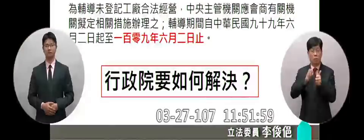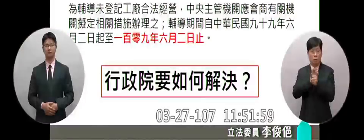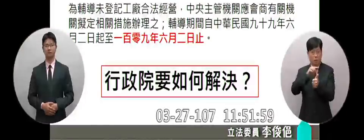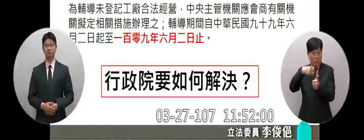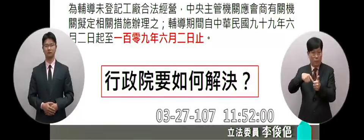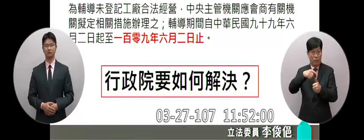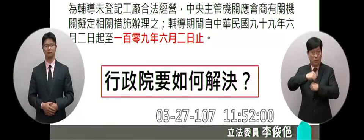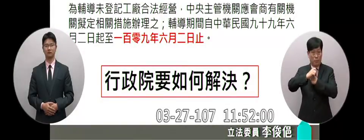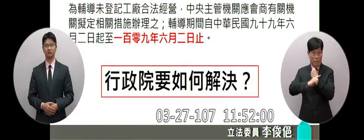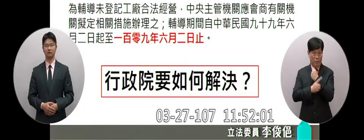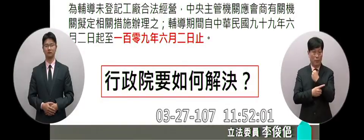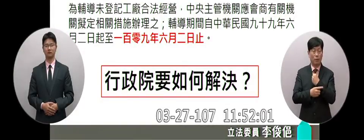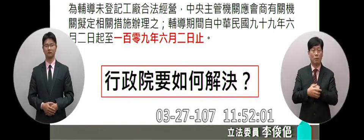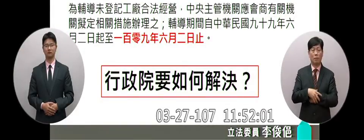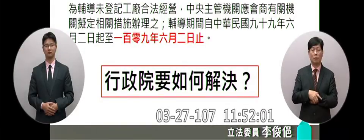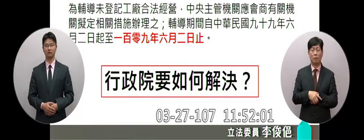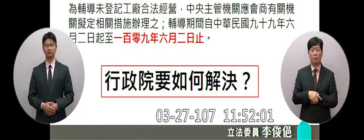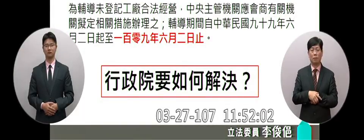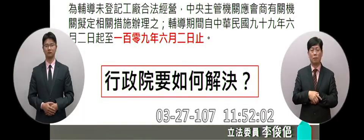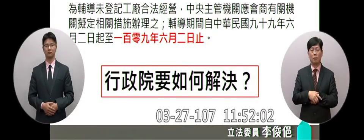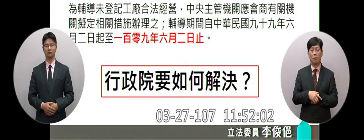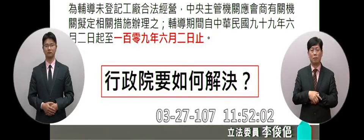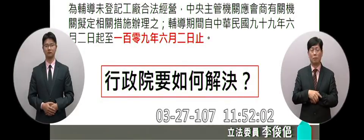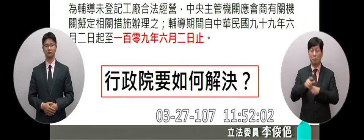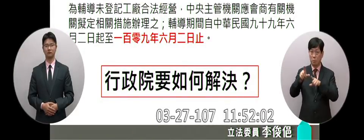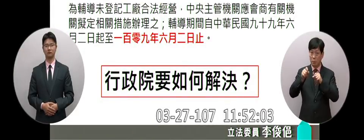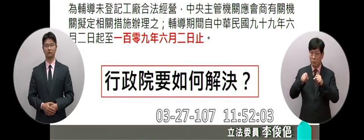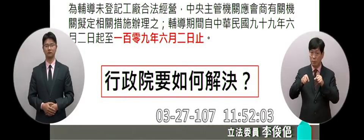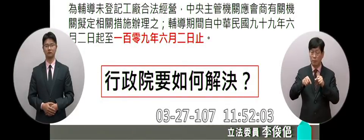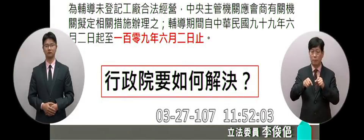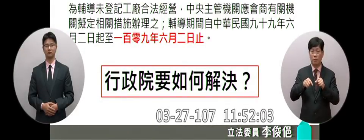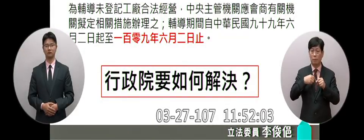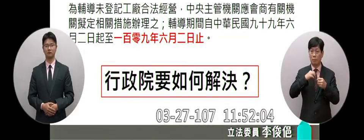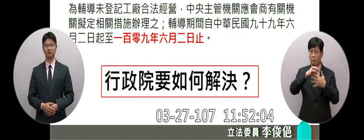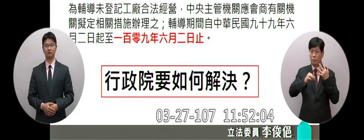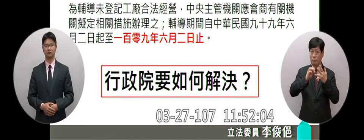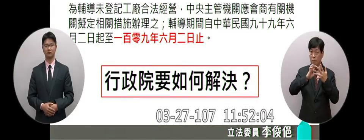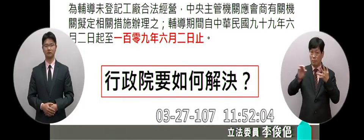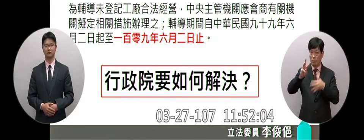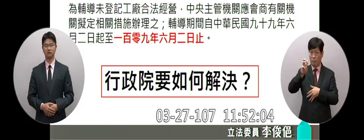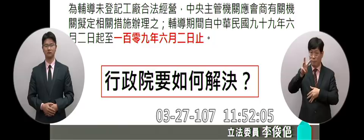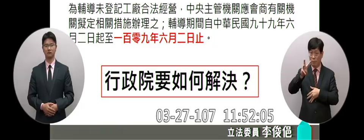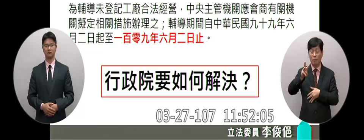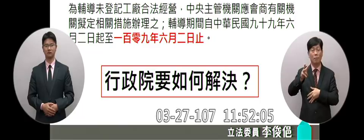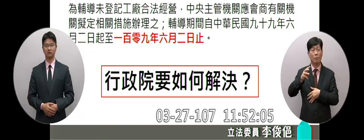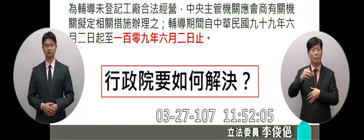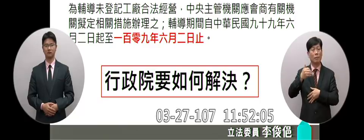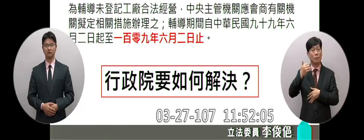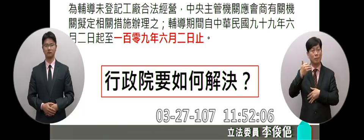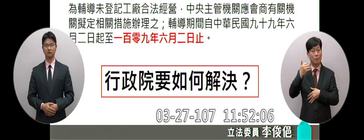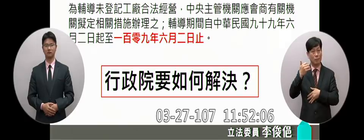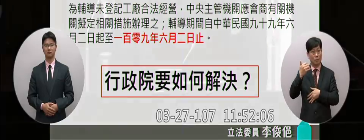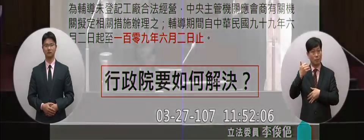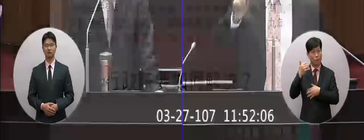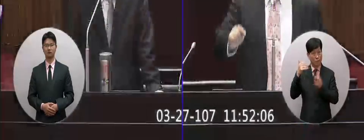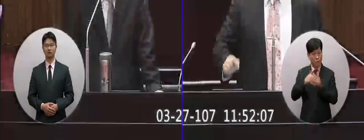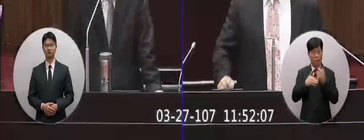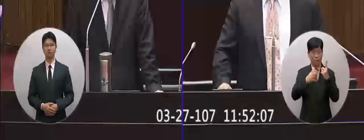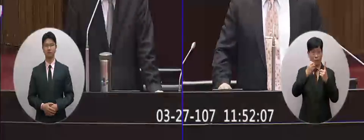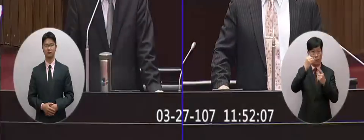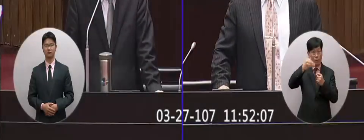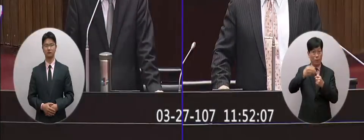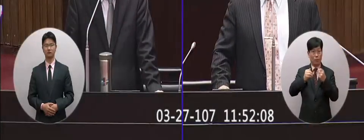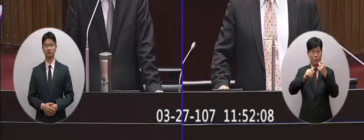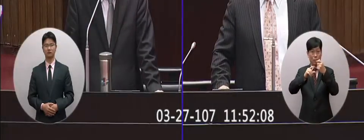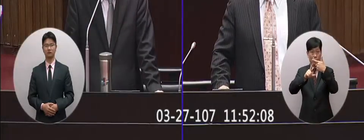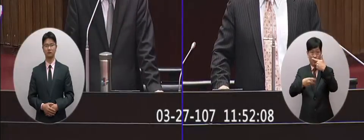办法，哦，这个到工厂管理辅导法第33条，这个东西到